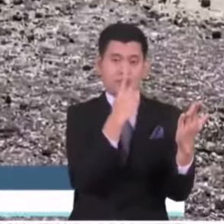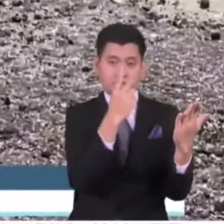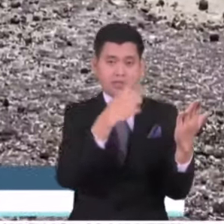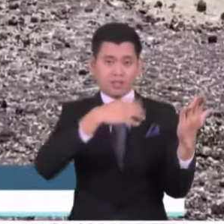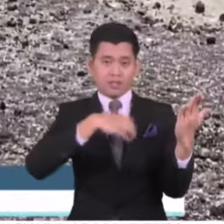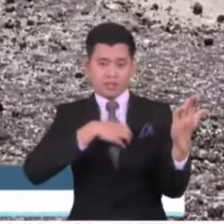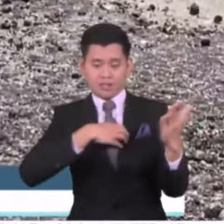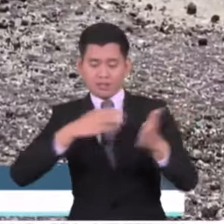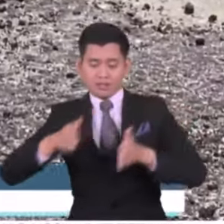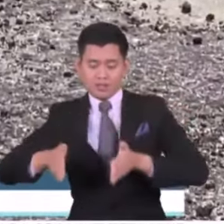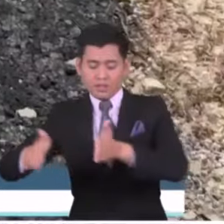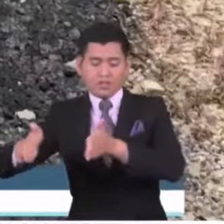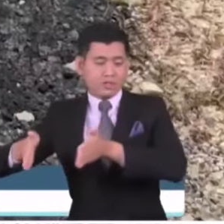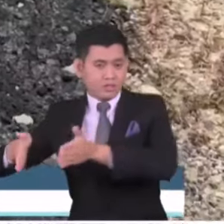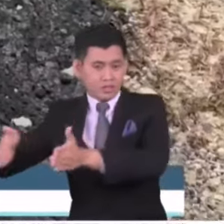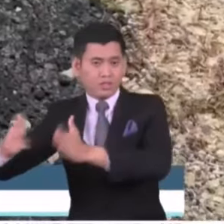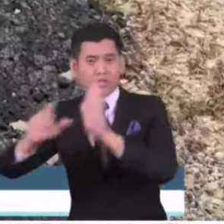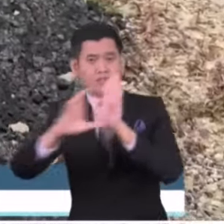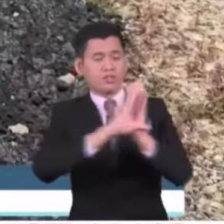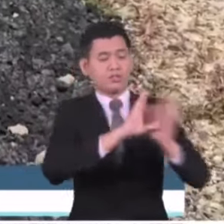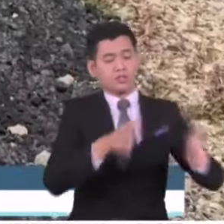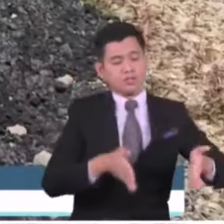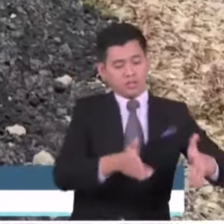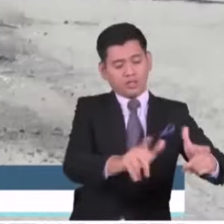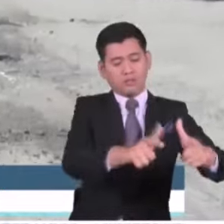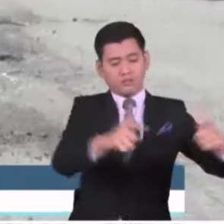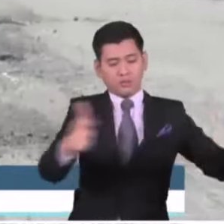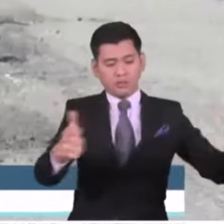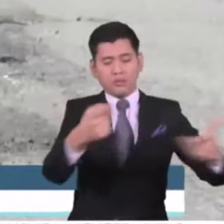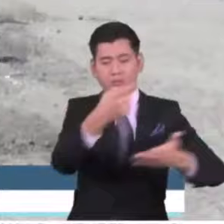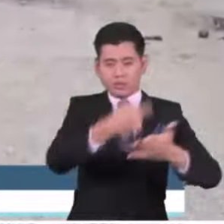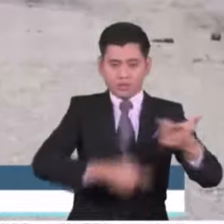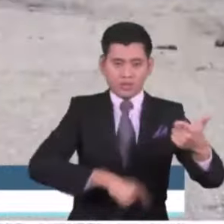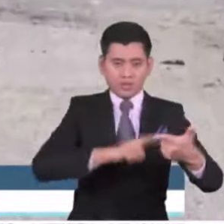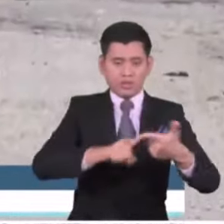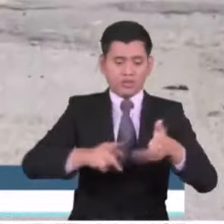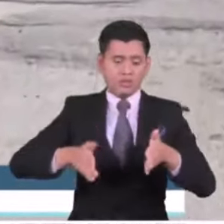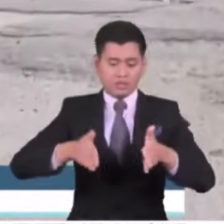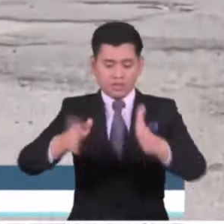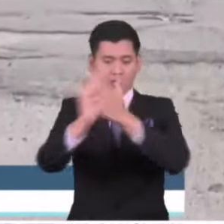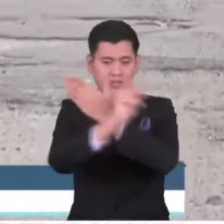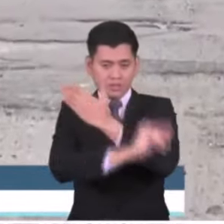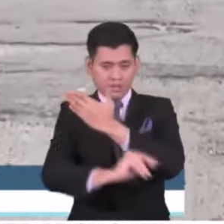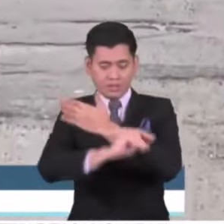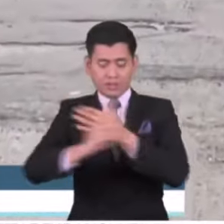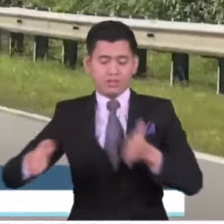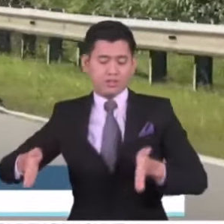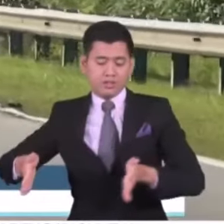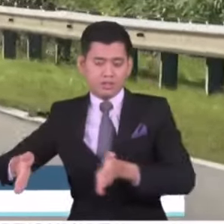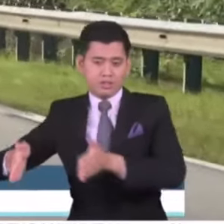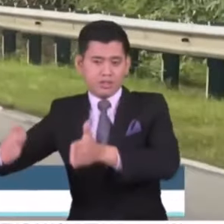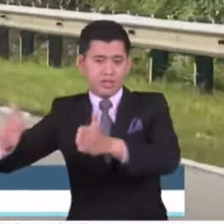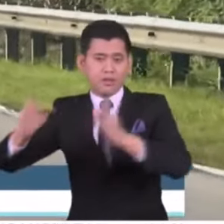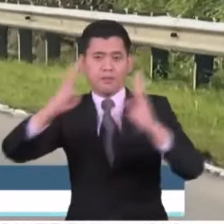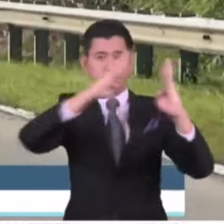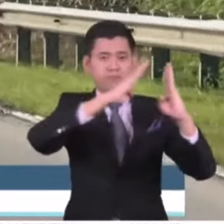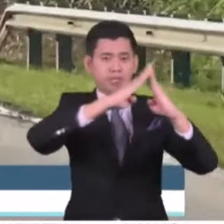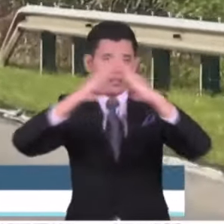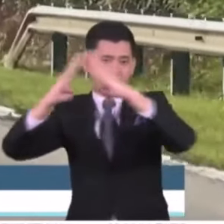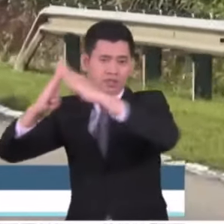bagi jalan-jalan seperti lebuh raya, bertol, jalan raya negeri, jalan raya